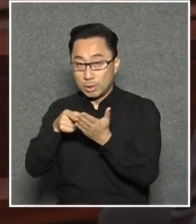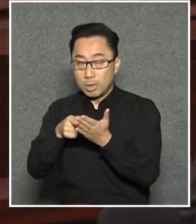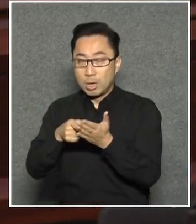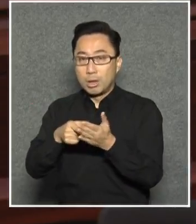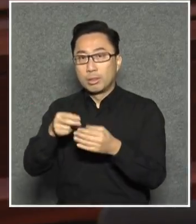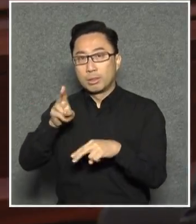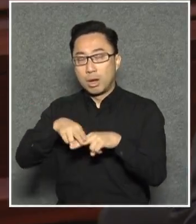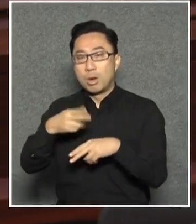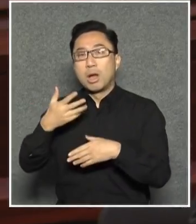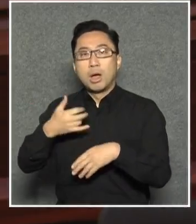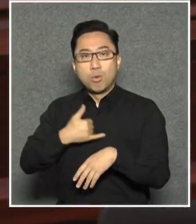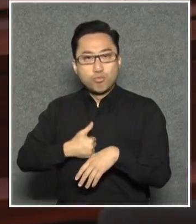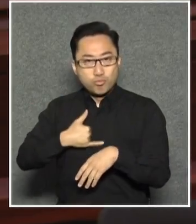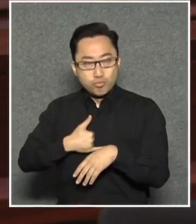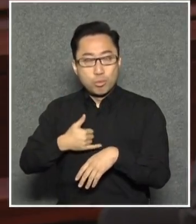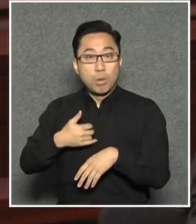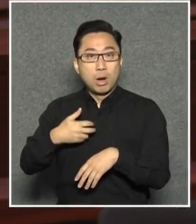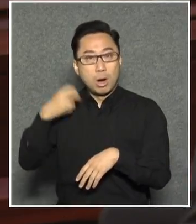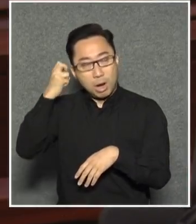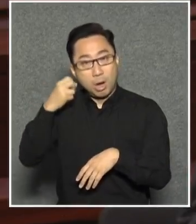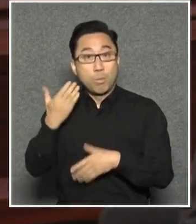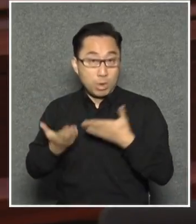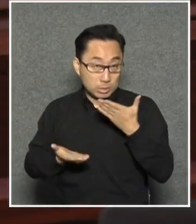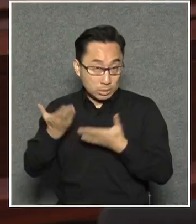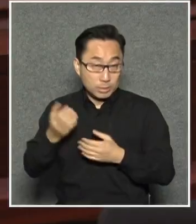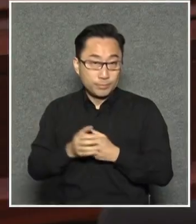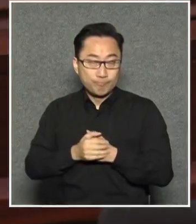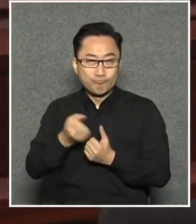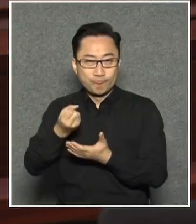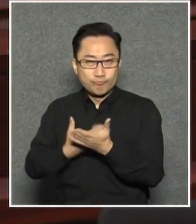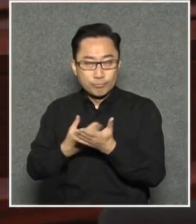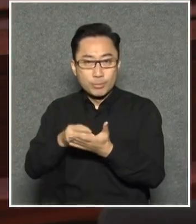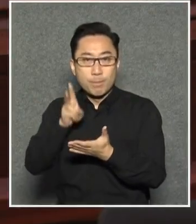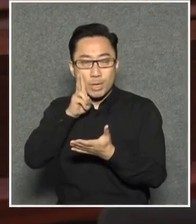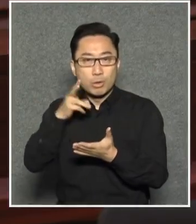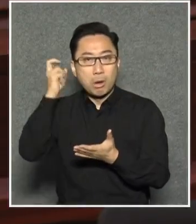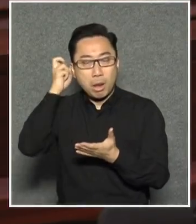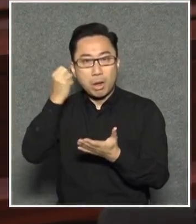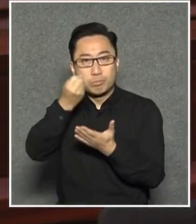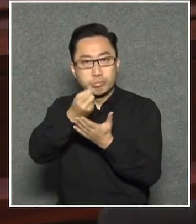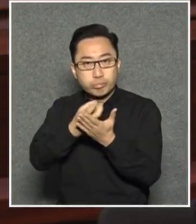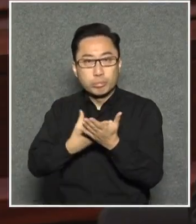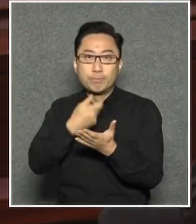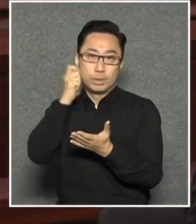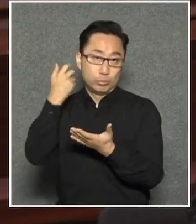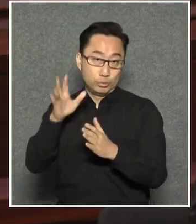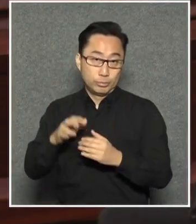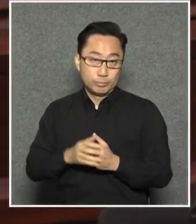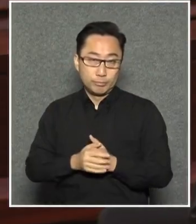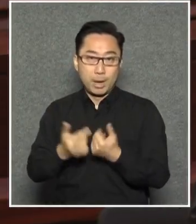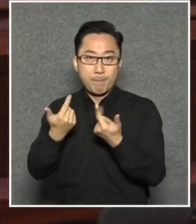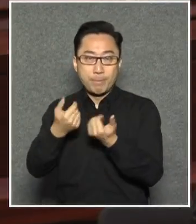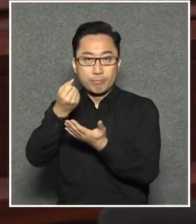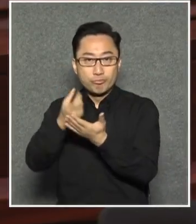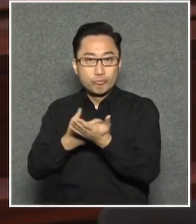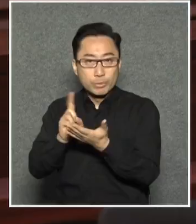時候，包括很多的因素，他舉了例有幾種的考慮因素等等，是這麼多而已。剛才在我主體